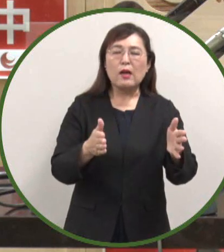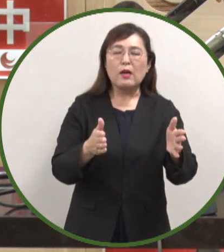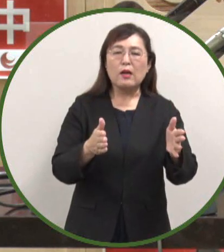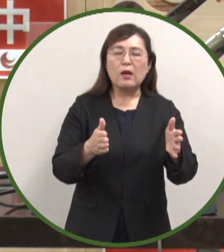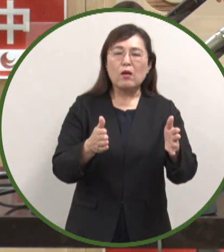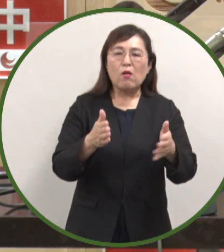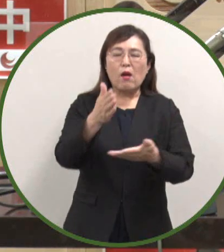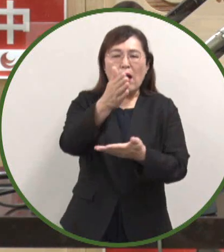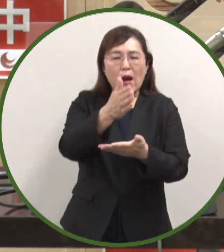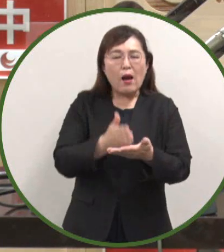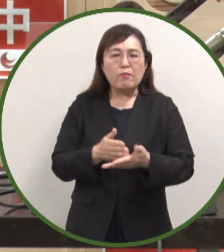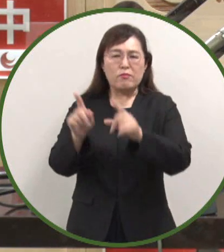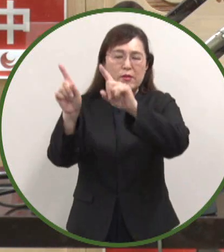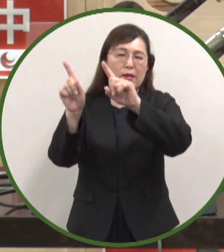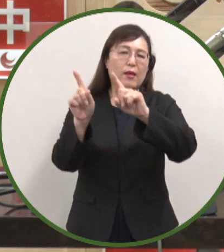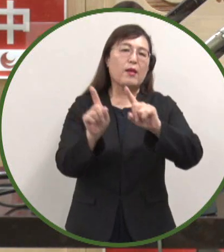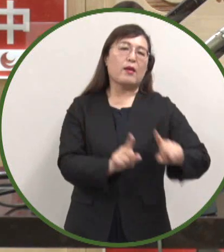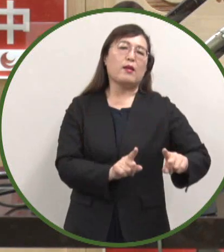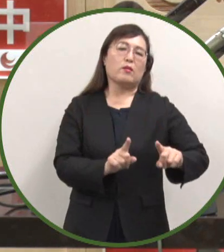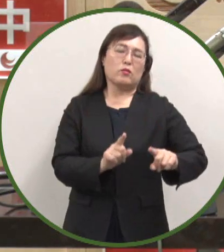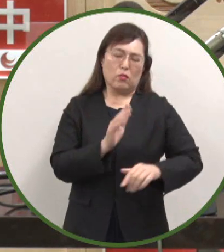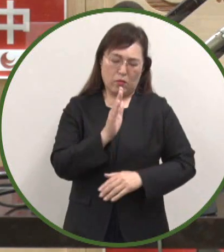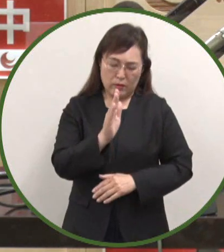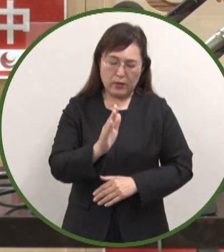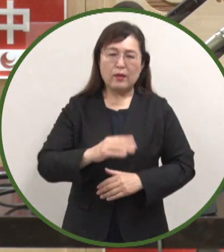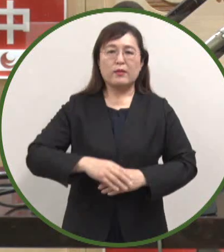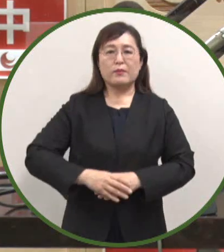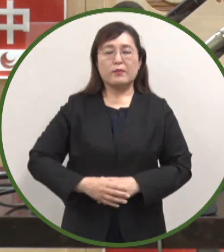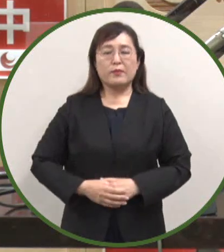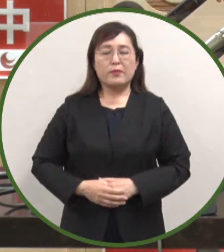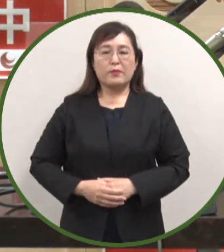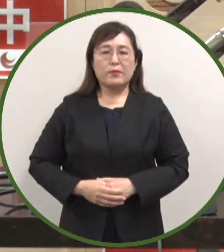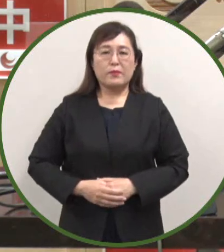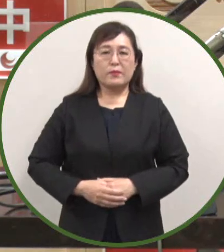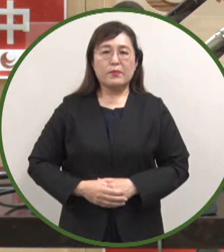外出半減の徹底であります。